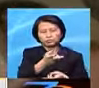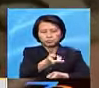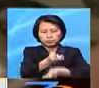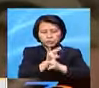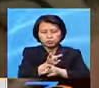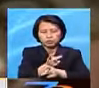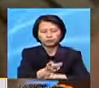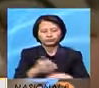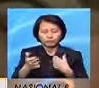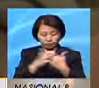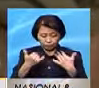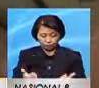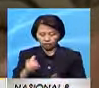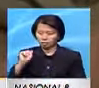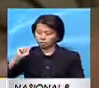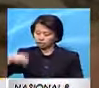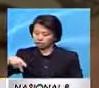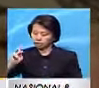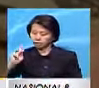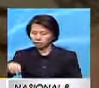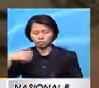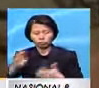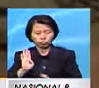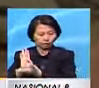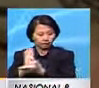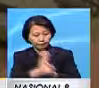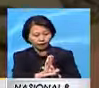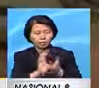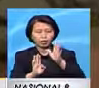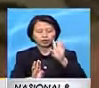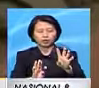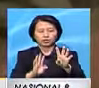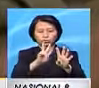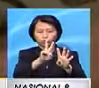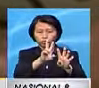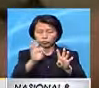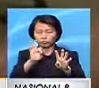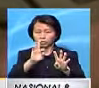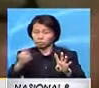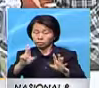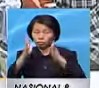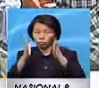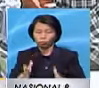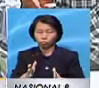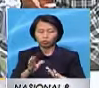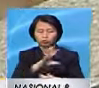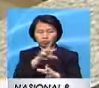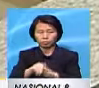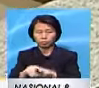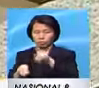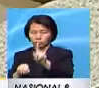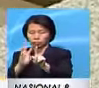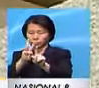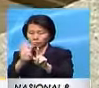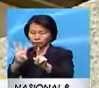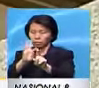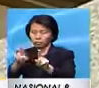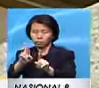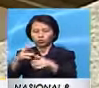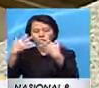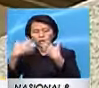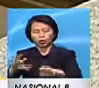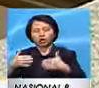pinjaman seingga kini akpk telah membantu 429,000 peminjam termasuk 164,000